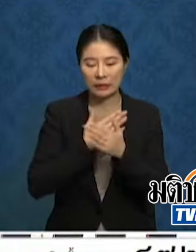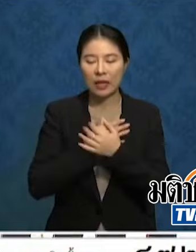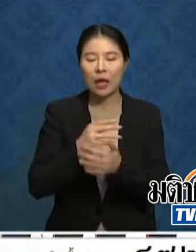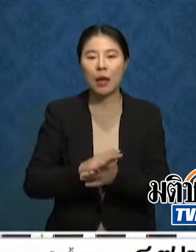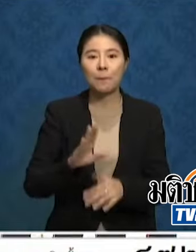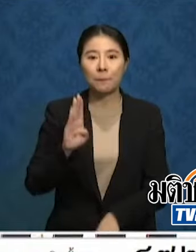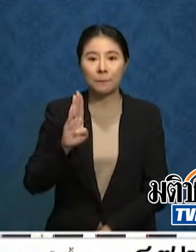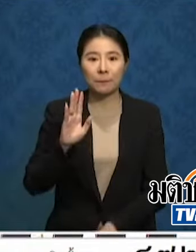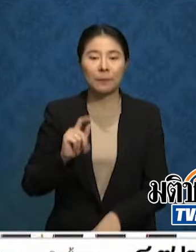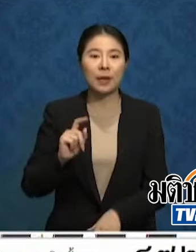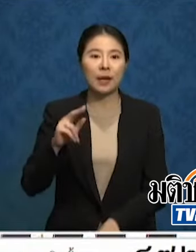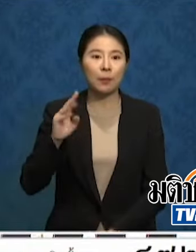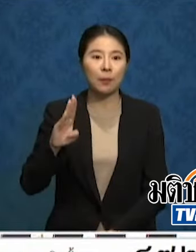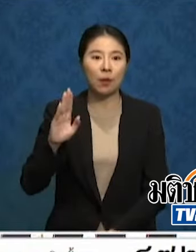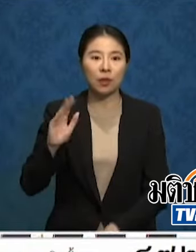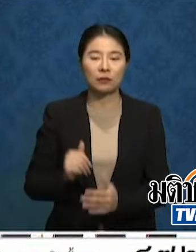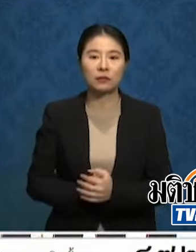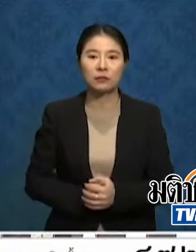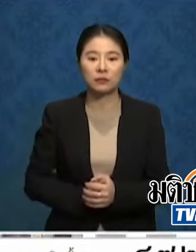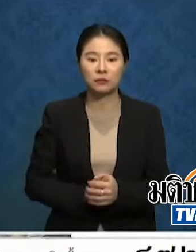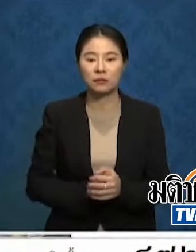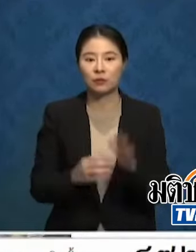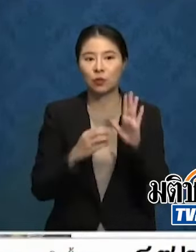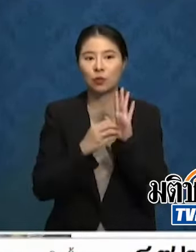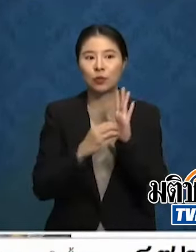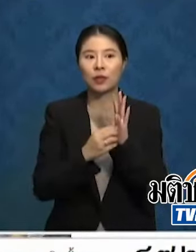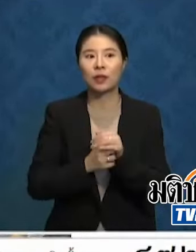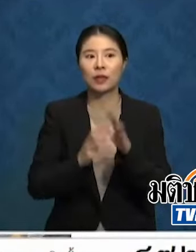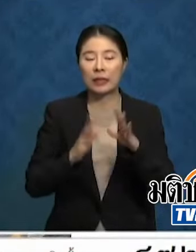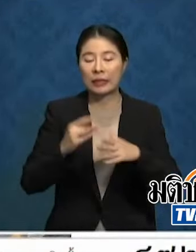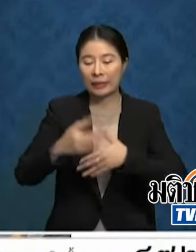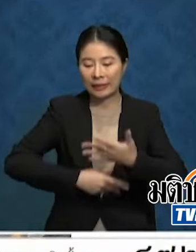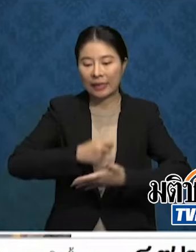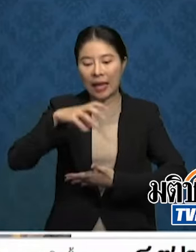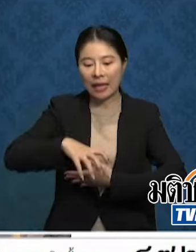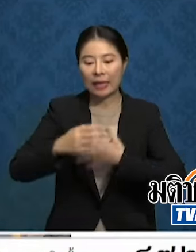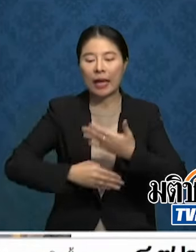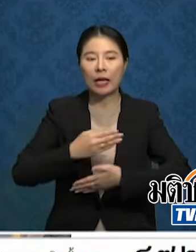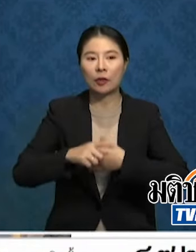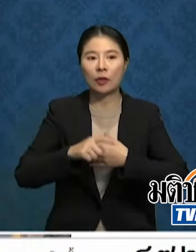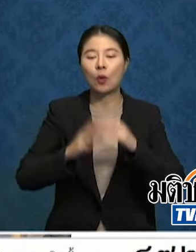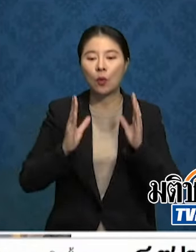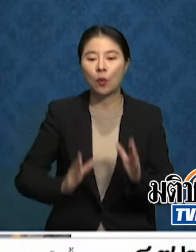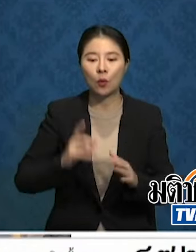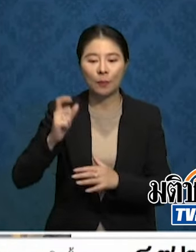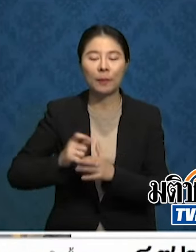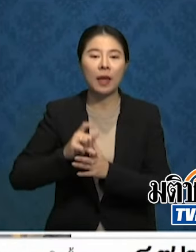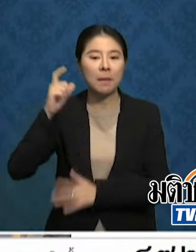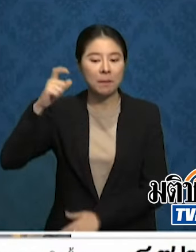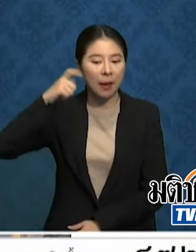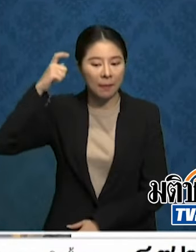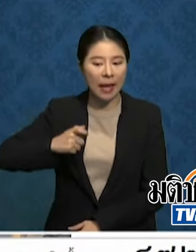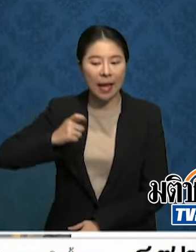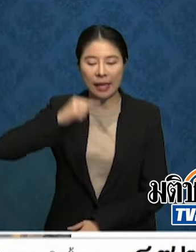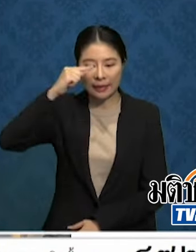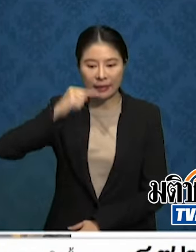ขาเรียกกันว่าตลาดพม่าบางบอนซึ่งมีทั้งคนไทยและคนพม่าตั้งแผงขายของค่ะมีแรงงานพม่ามาใช้บริการเยอะมากนะคะ